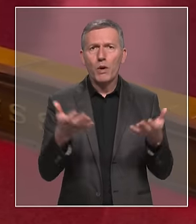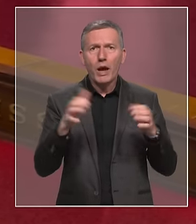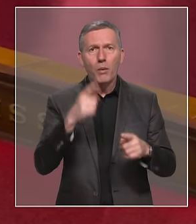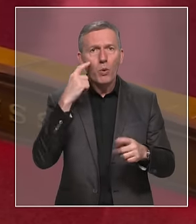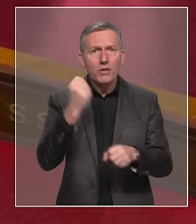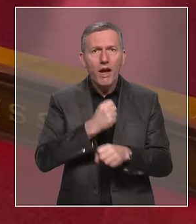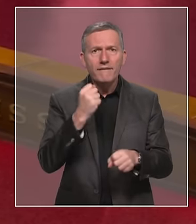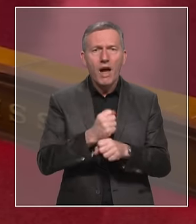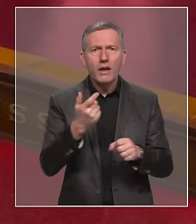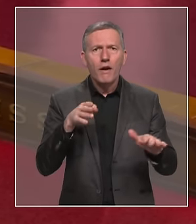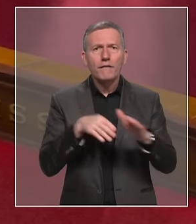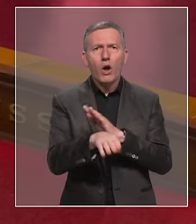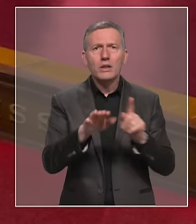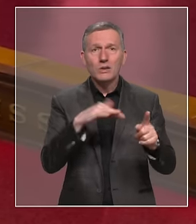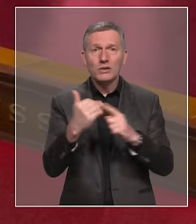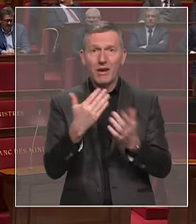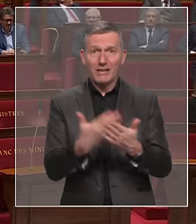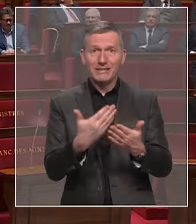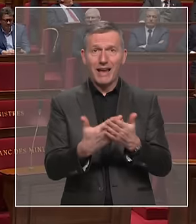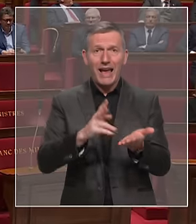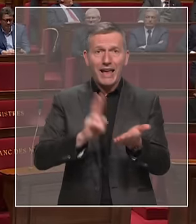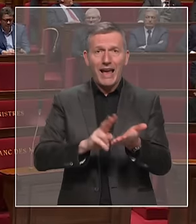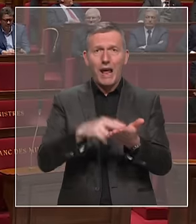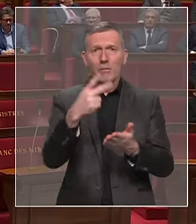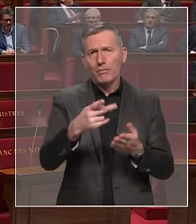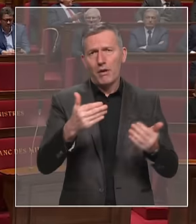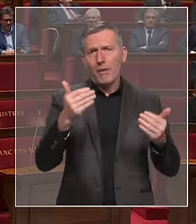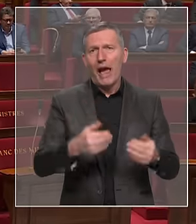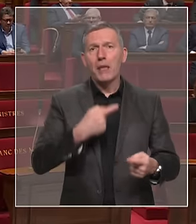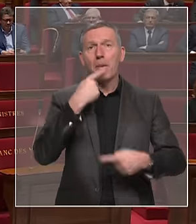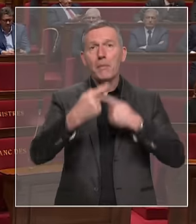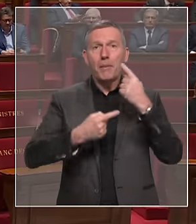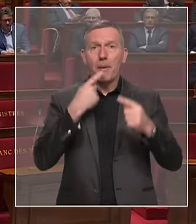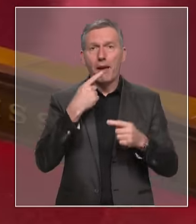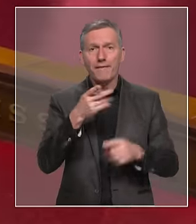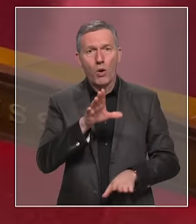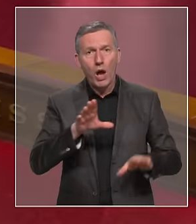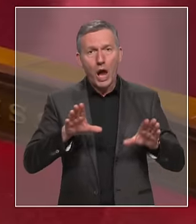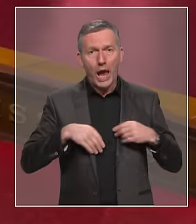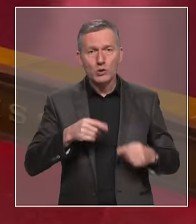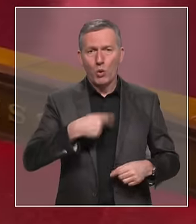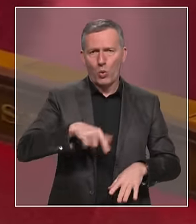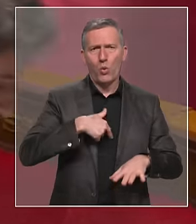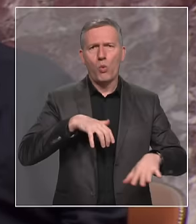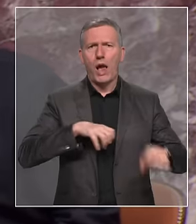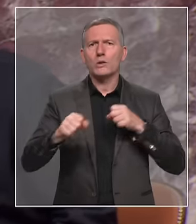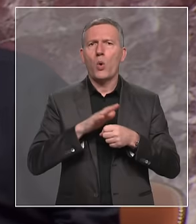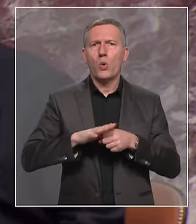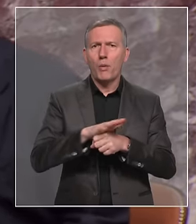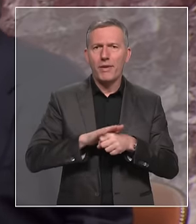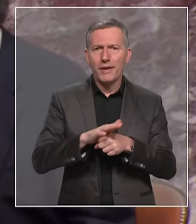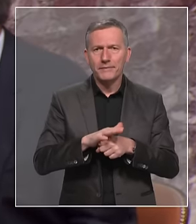travailler sur la fraude sociale. C'est ça la réalité. Donc sortez de l'incantation et assumez qu'on peut, nous sommes dans l'action.